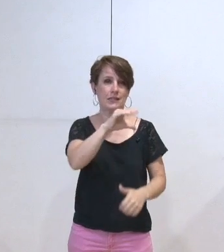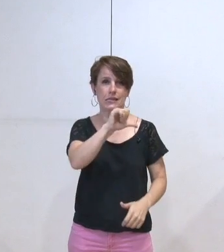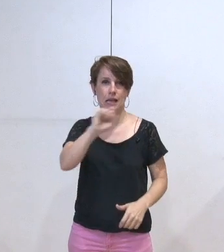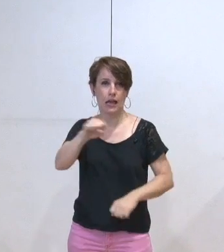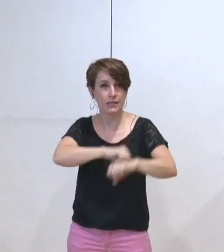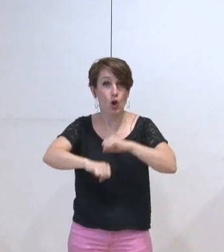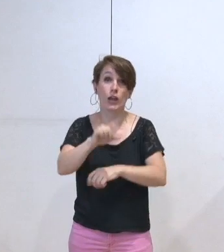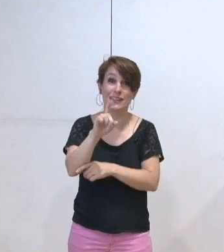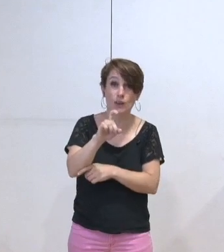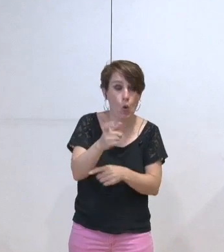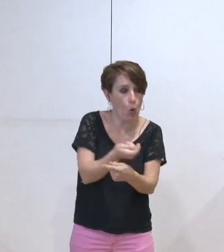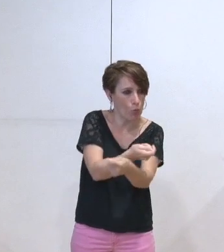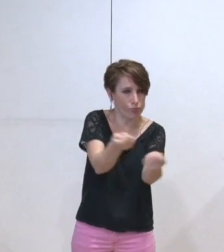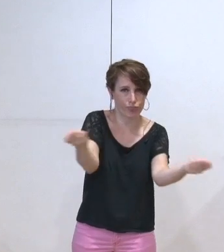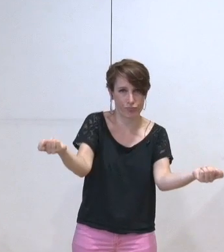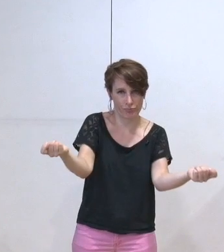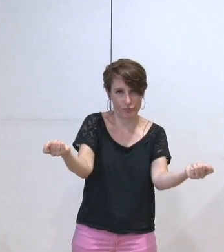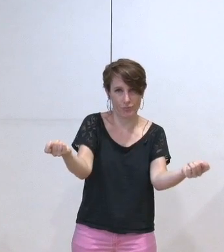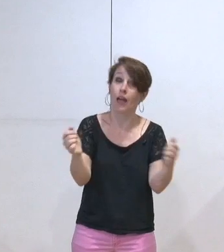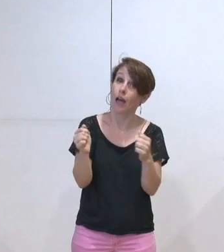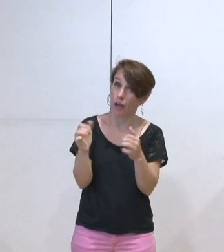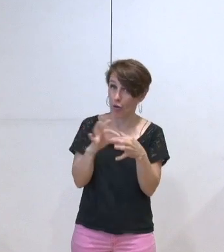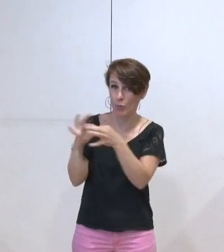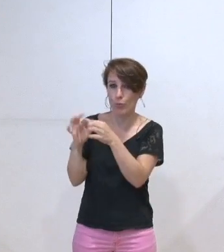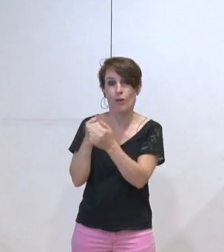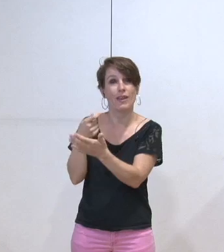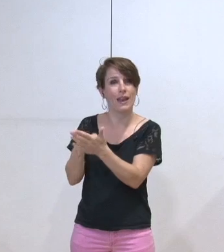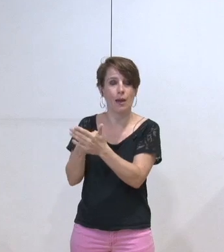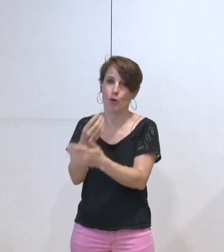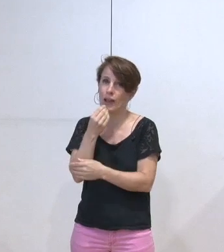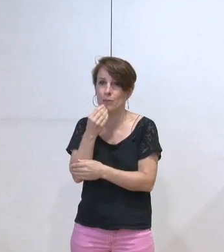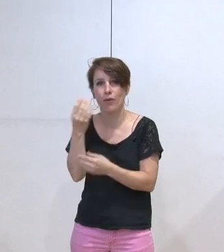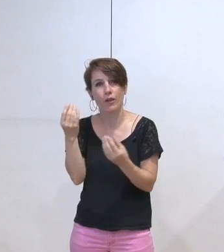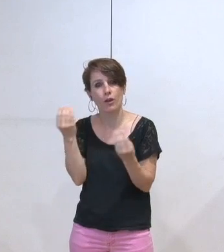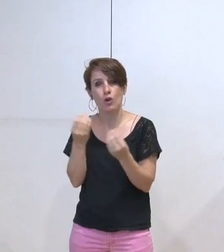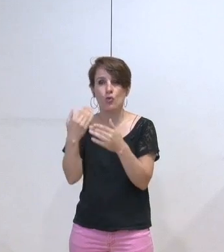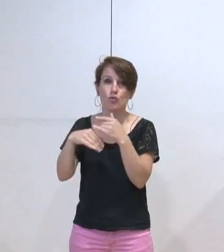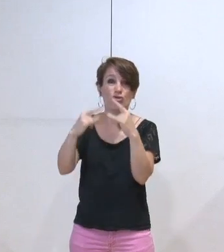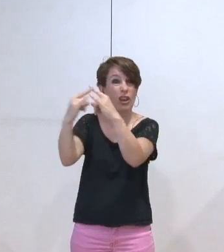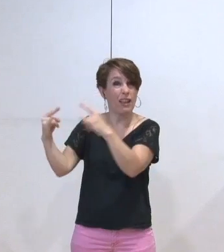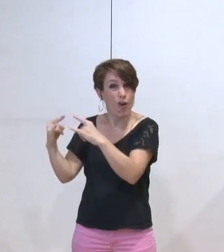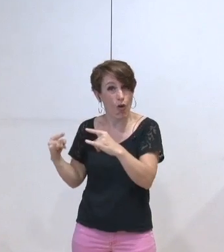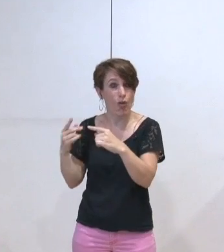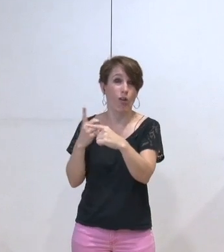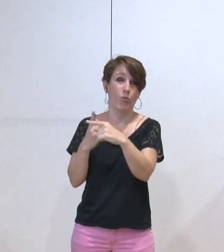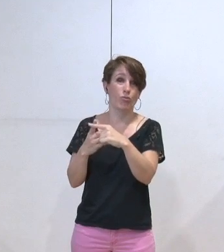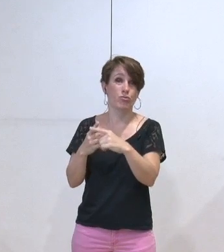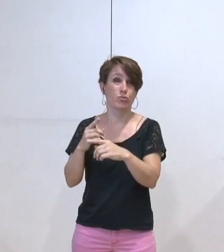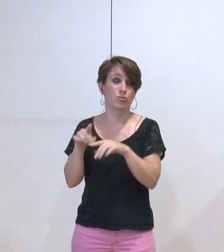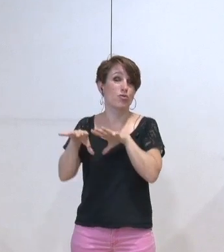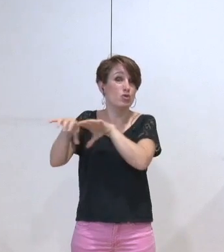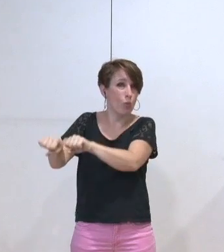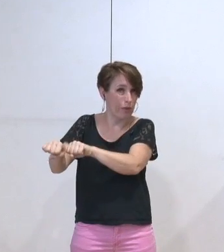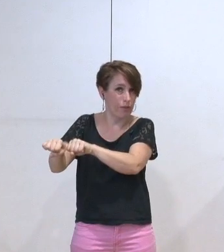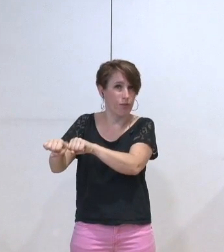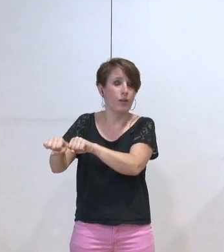d'eau avec la Banque alimentaire dans les campements et les squats et de manière plus festive et plus proche